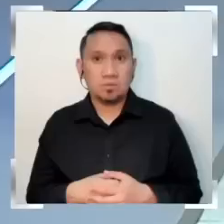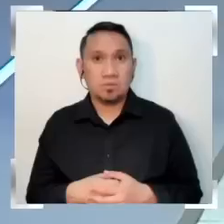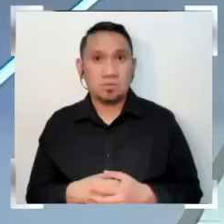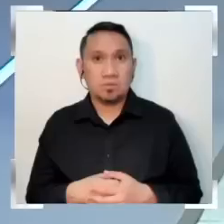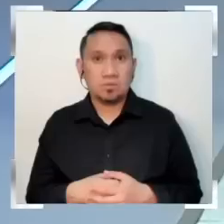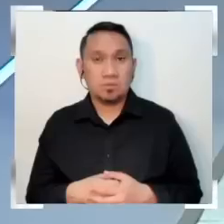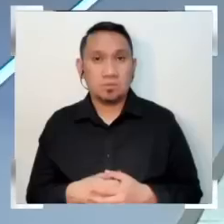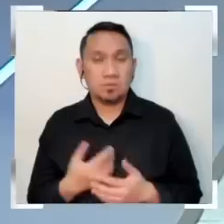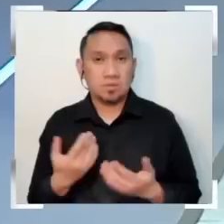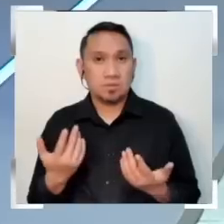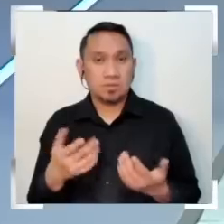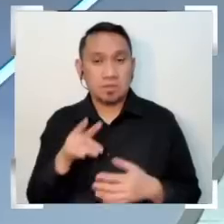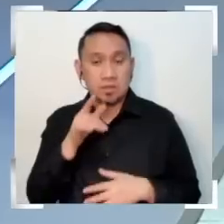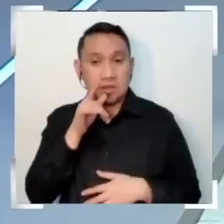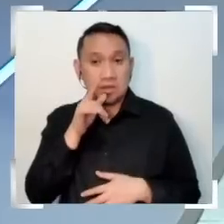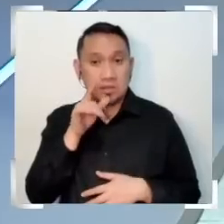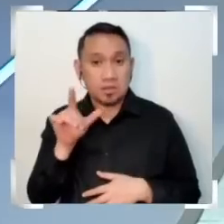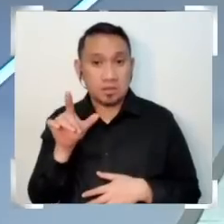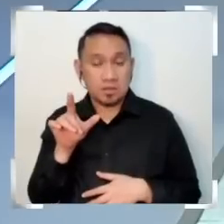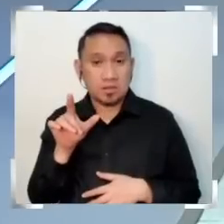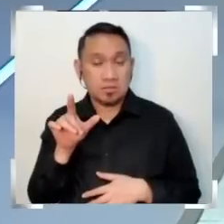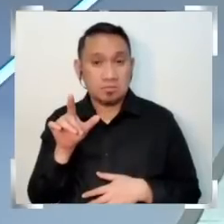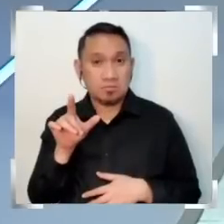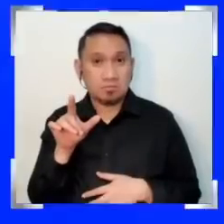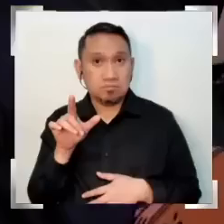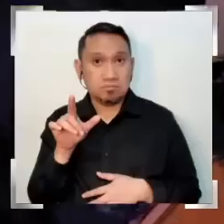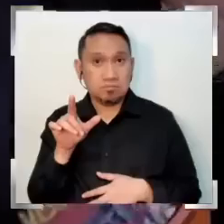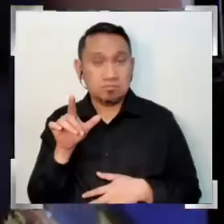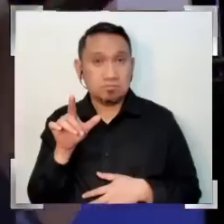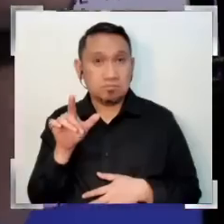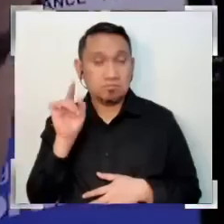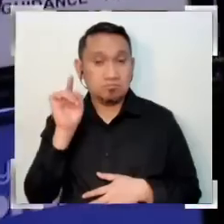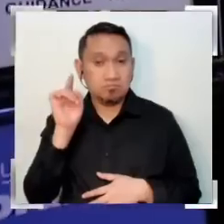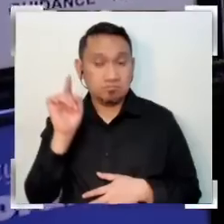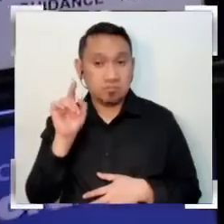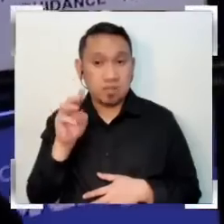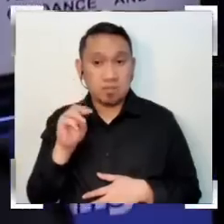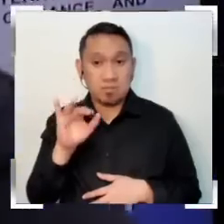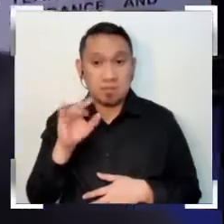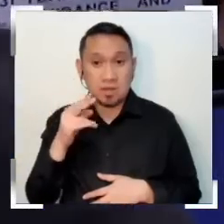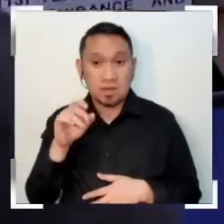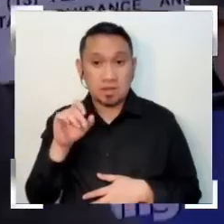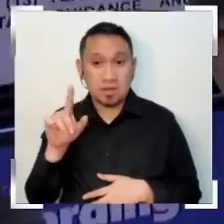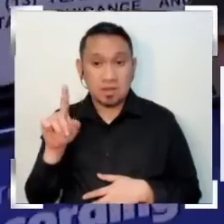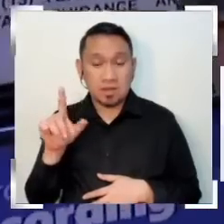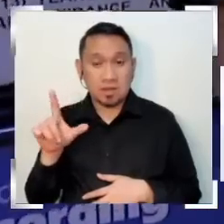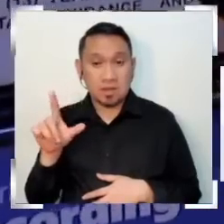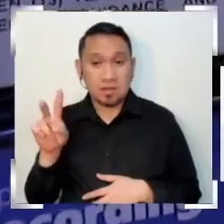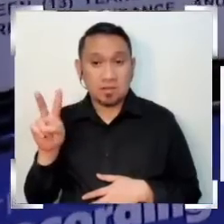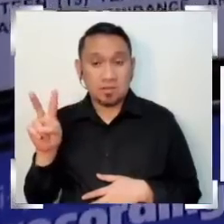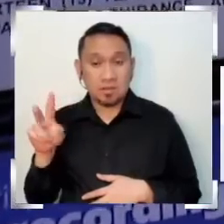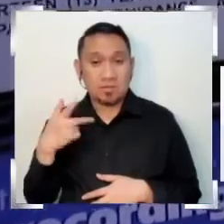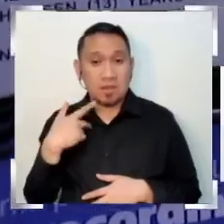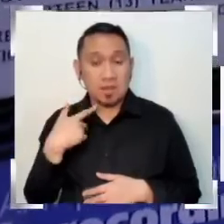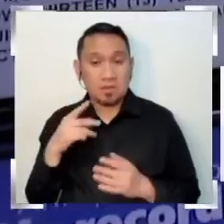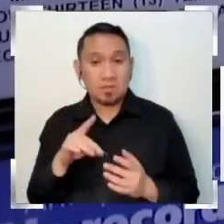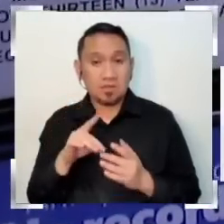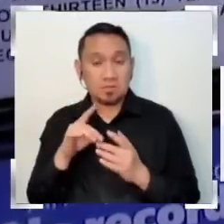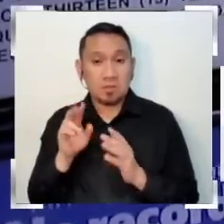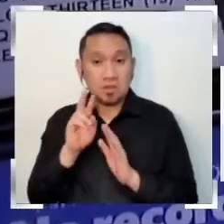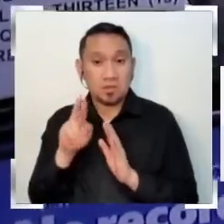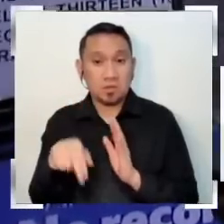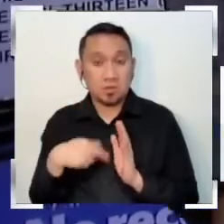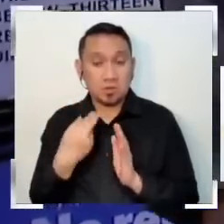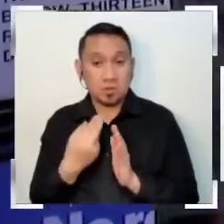Maswerteng Voltas 5 fan ang Kapuso comedy genius na si Michael V. May special kasi siyang role sa live-action series na Voltas